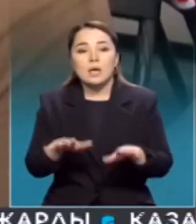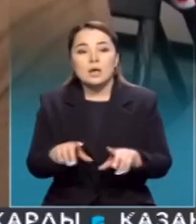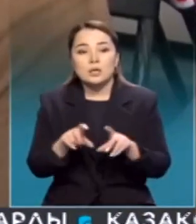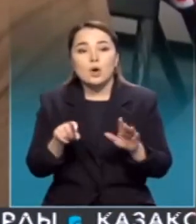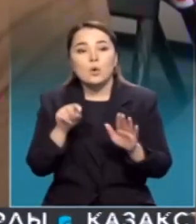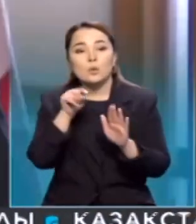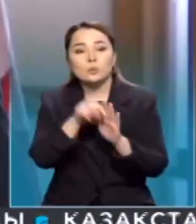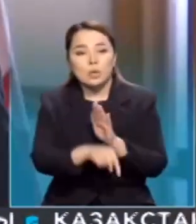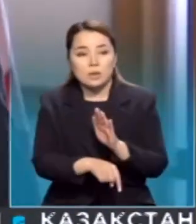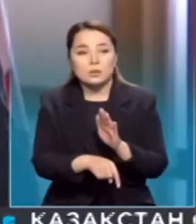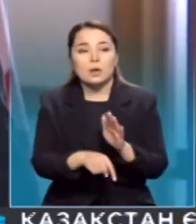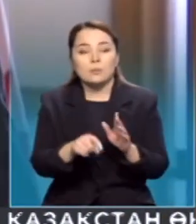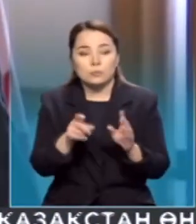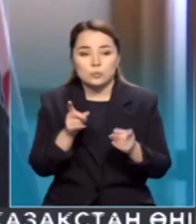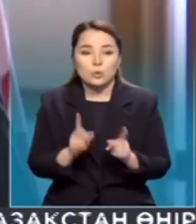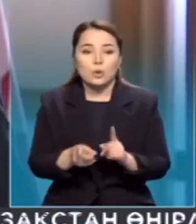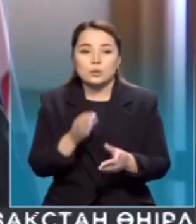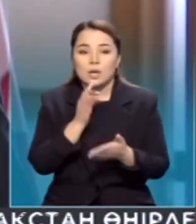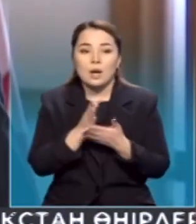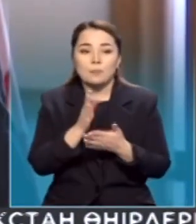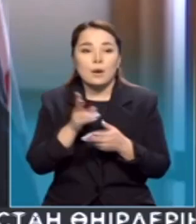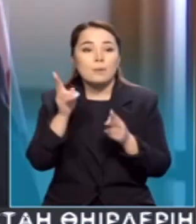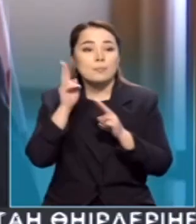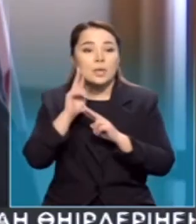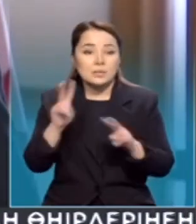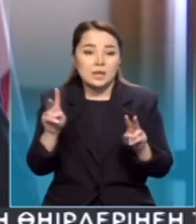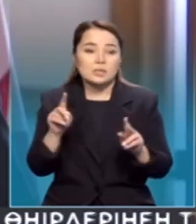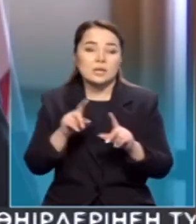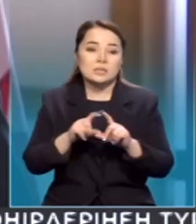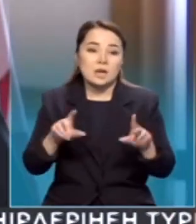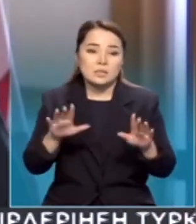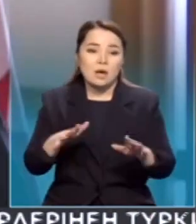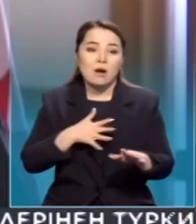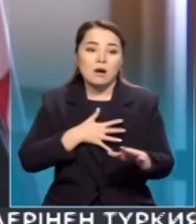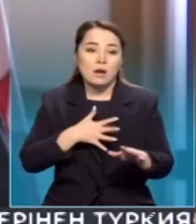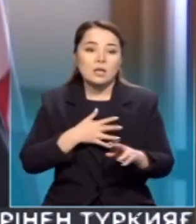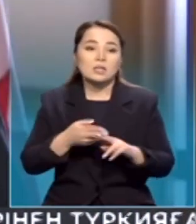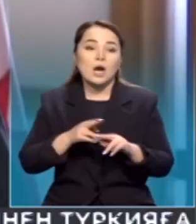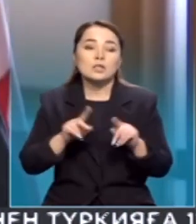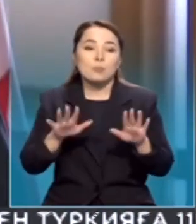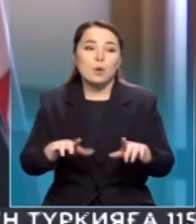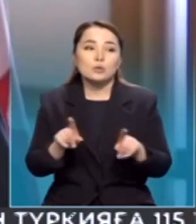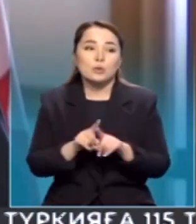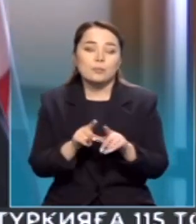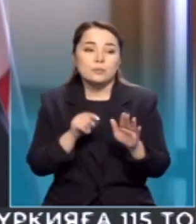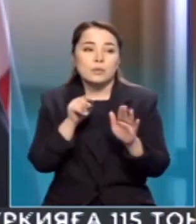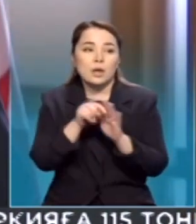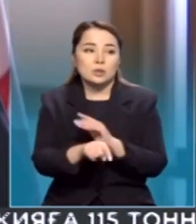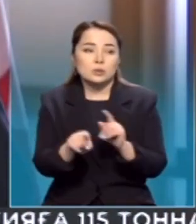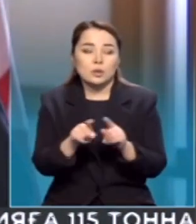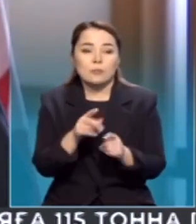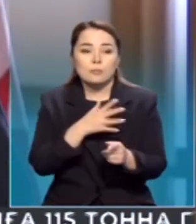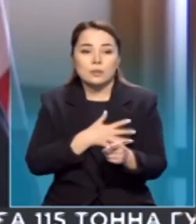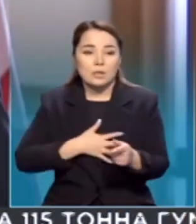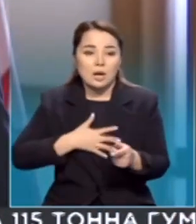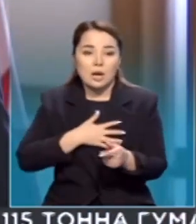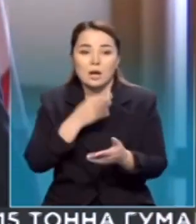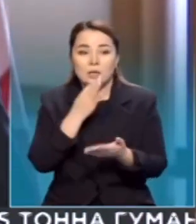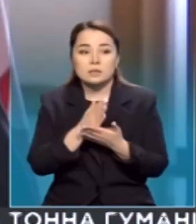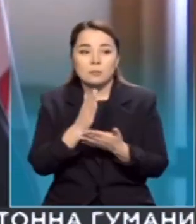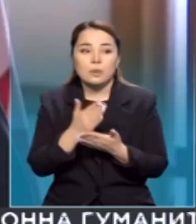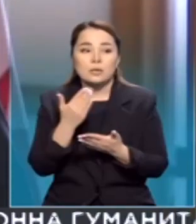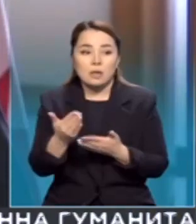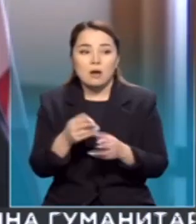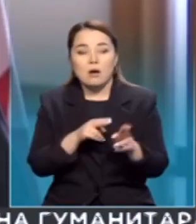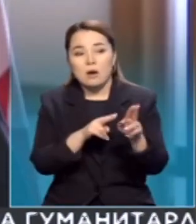rastadı. Кеше белгисиз нысан Канаданын әуе кеңістігіне заңсыз енді. Бұл азаматтық ұшақтарға қауіп төндірді. Сондықтан мен